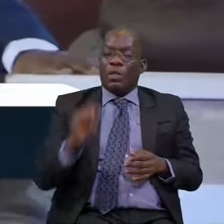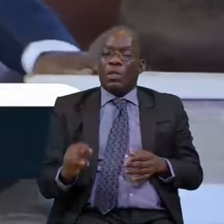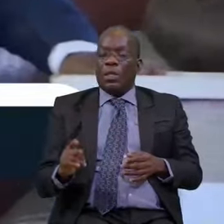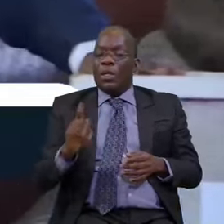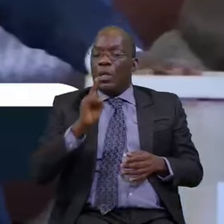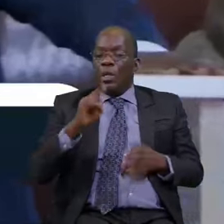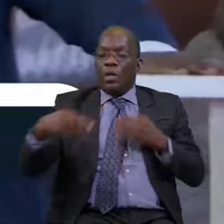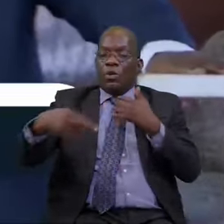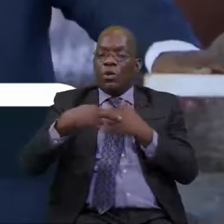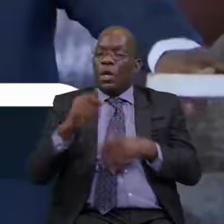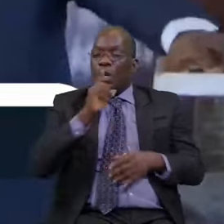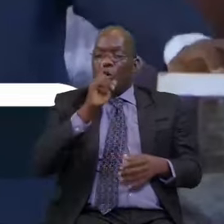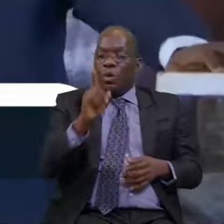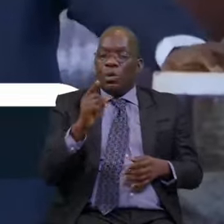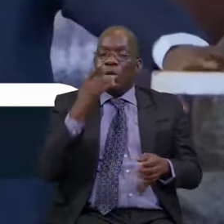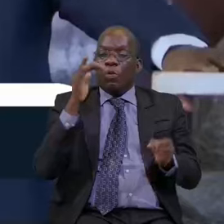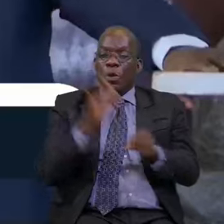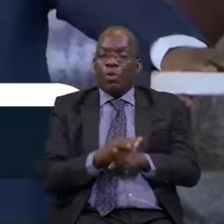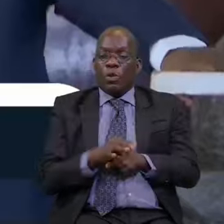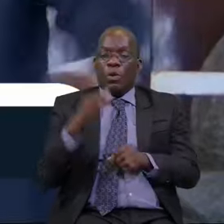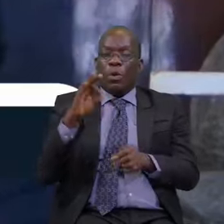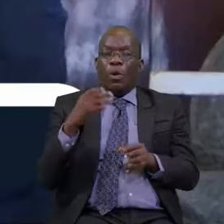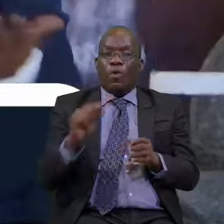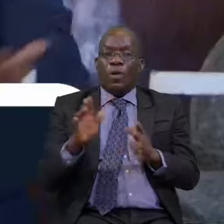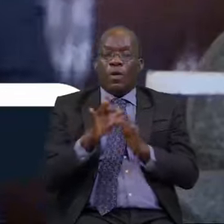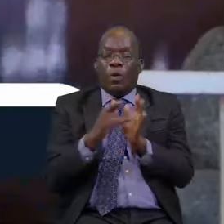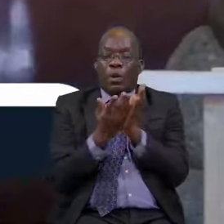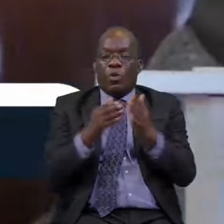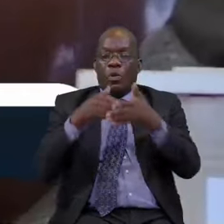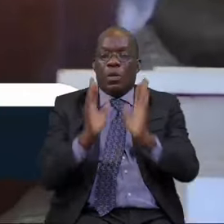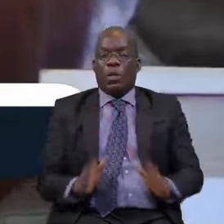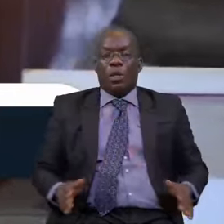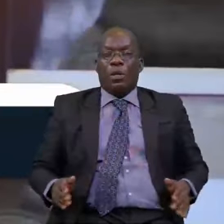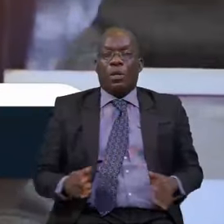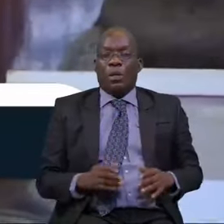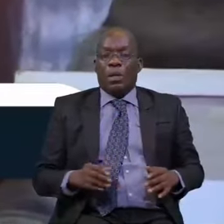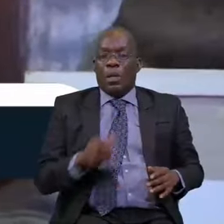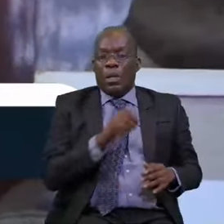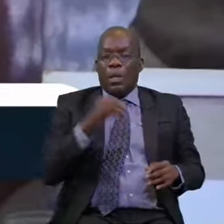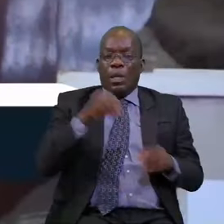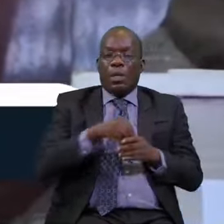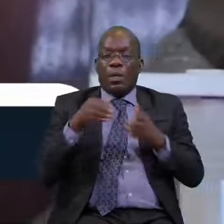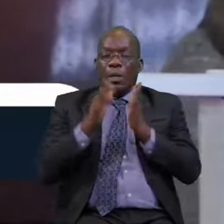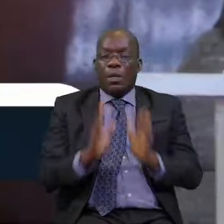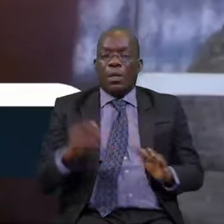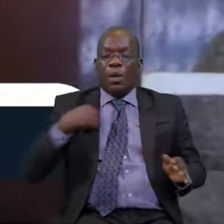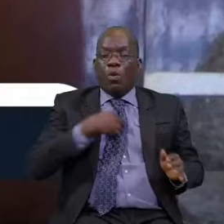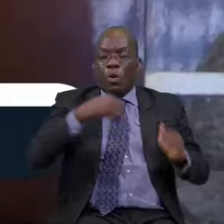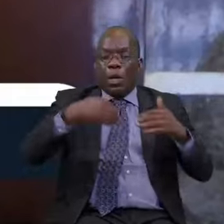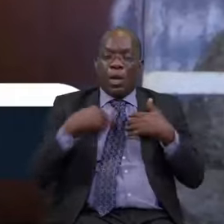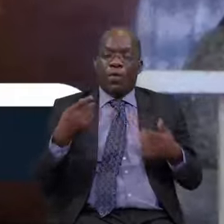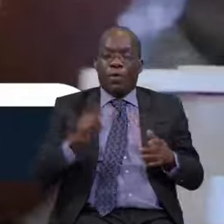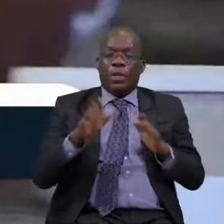C'est la promesse, rassurance du dirigeant scripturaire. Dans le leadership, nous avons